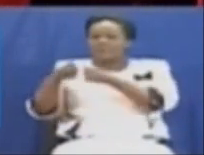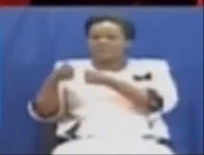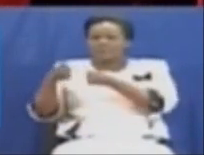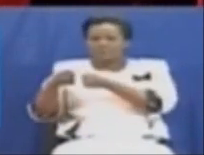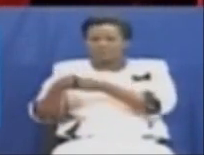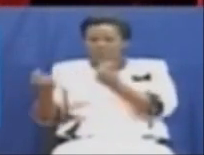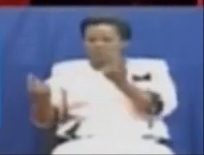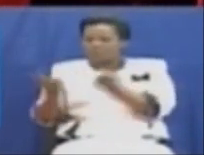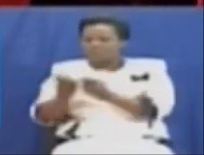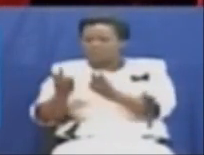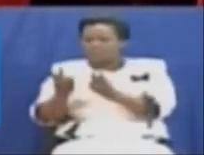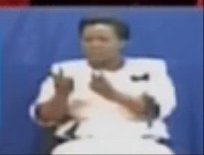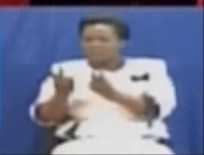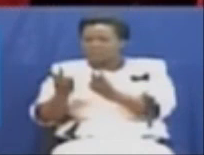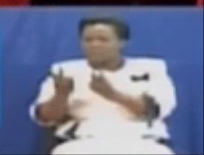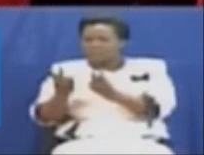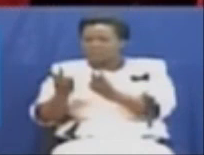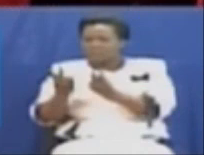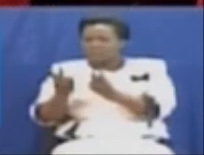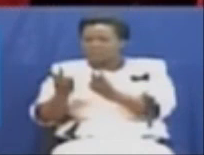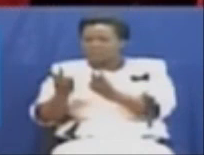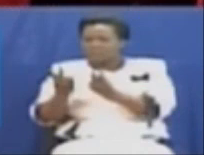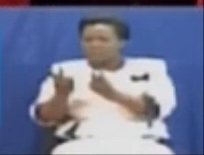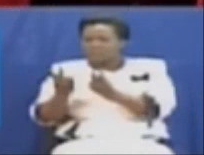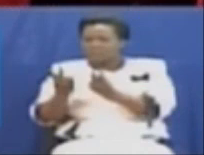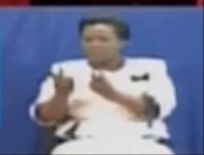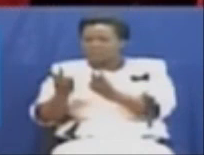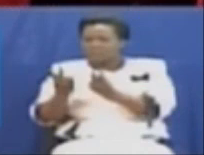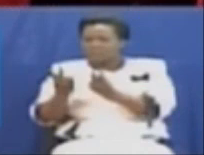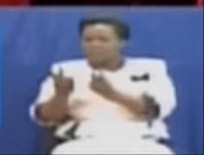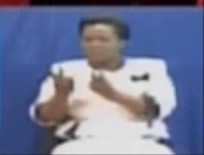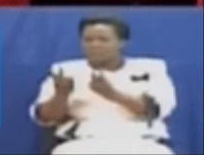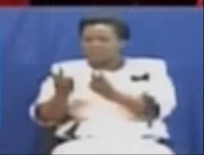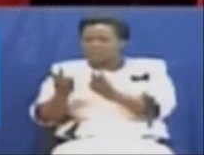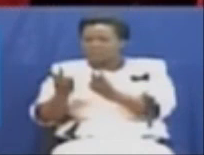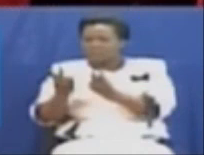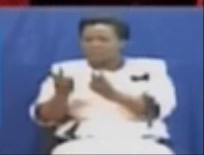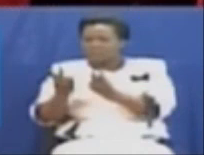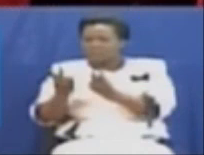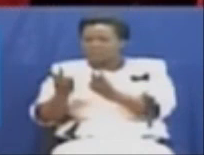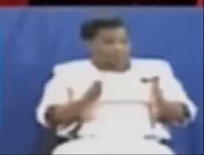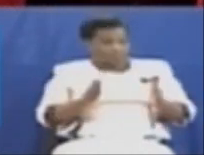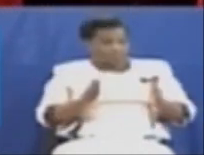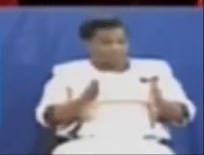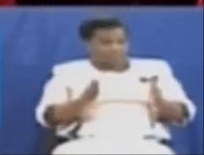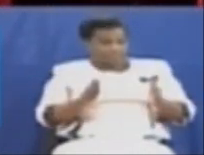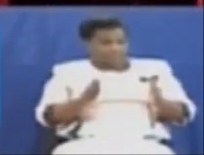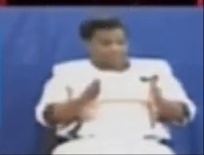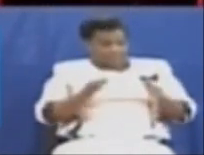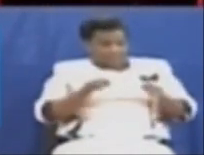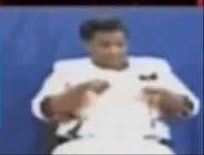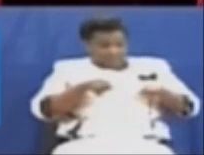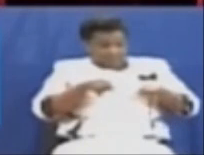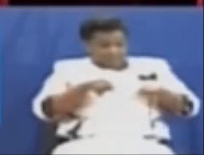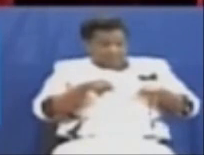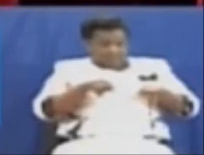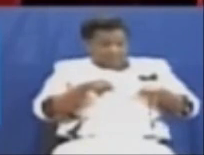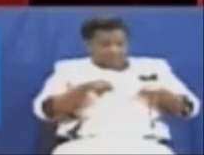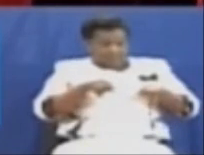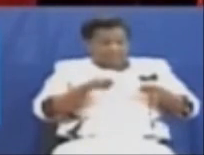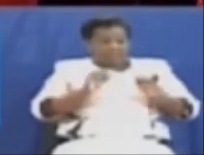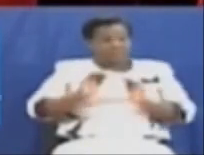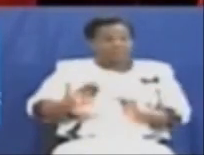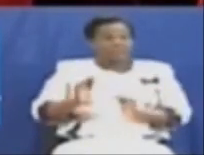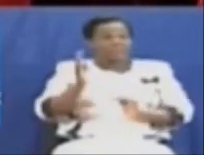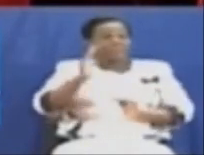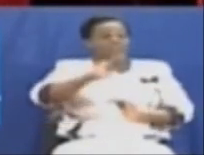shughuli za kamati kwa mwaka 2019. Mheshimiwa naibu spika, naomba kuwasilisha mezani taarifa